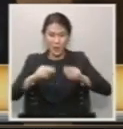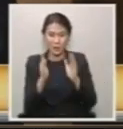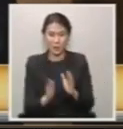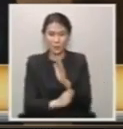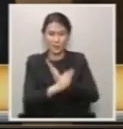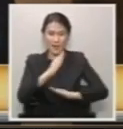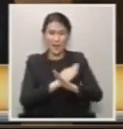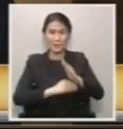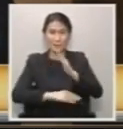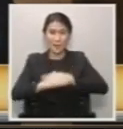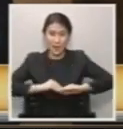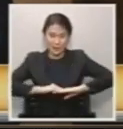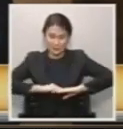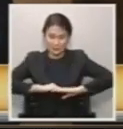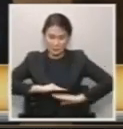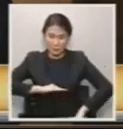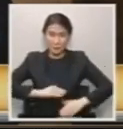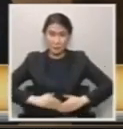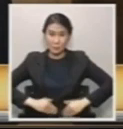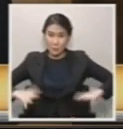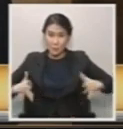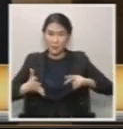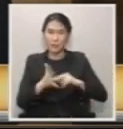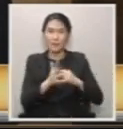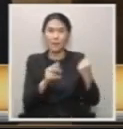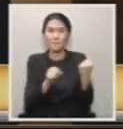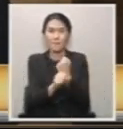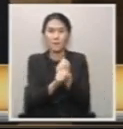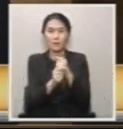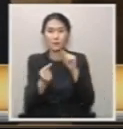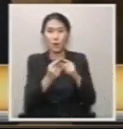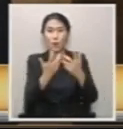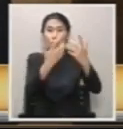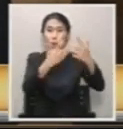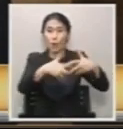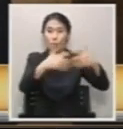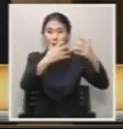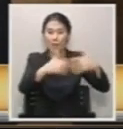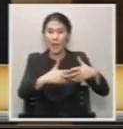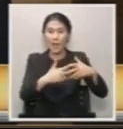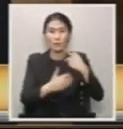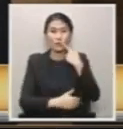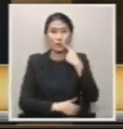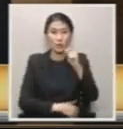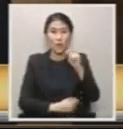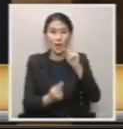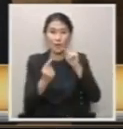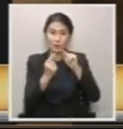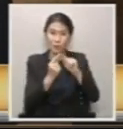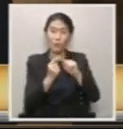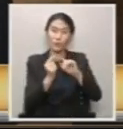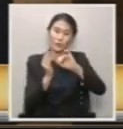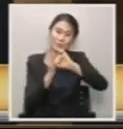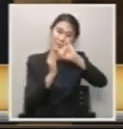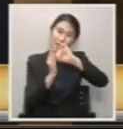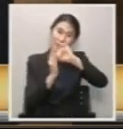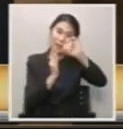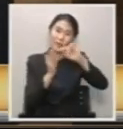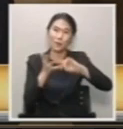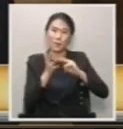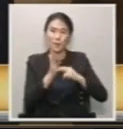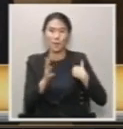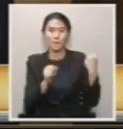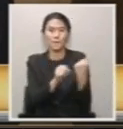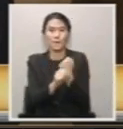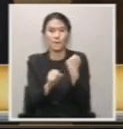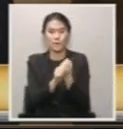งท่อนสามารถได้รับการฝึกงานจากโรงงานโตโยต้าแห่งประเทศไทยที่จังหวัดเชียงใหม่ซึ่งก็ได้ฝึกงานให้กับ